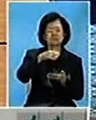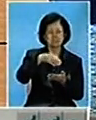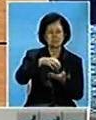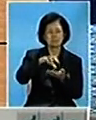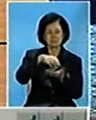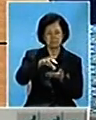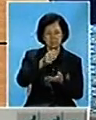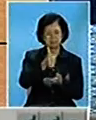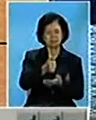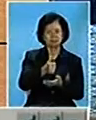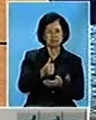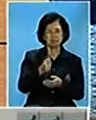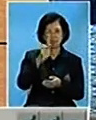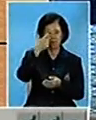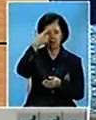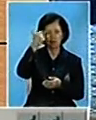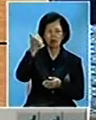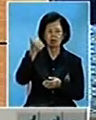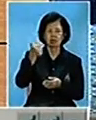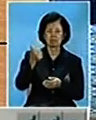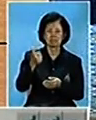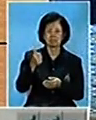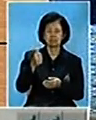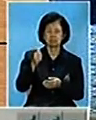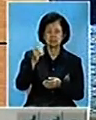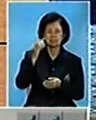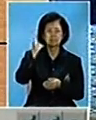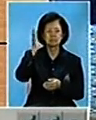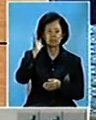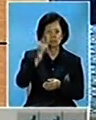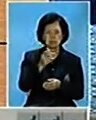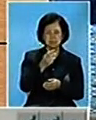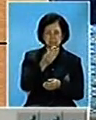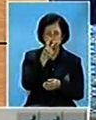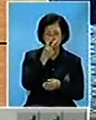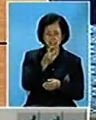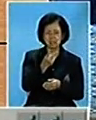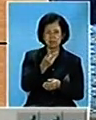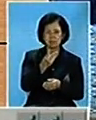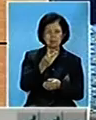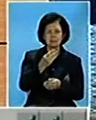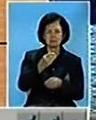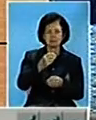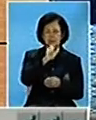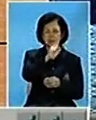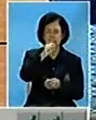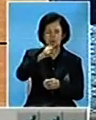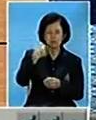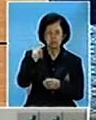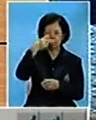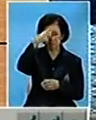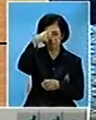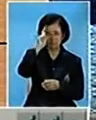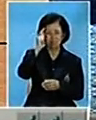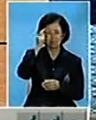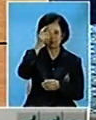พราะการอภิปรายนั้นได้สะท้อนให้เห็นภูมิปัญญาของสมาชิกสภาผู้แทนแต่ละท่านว่